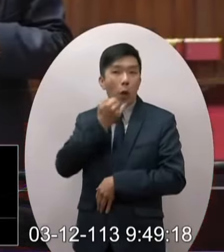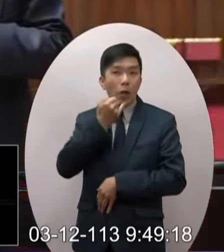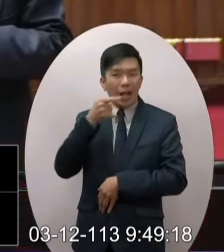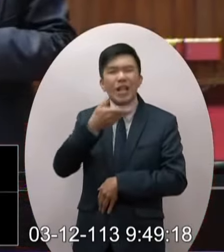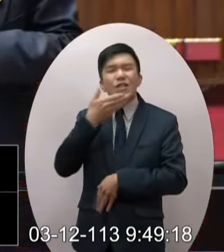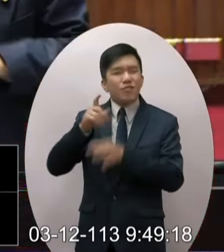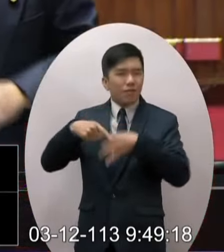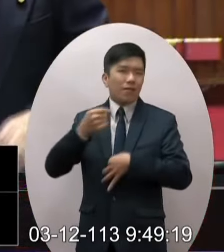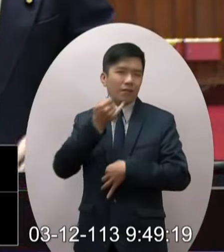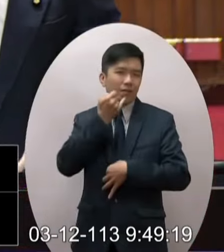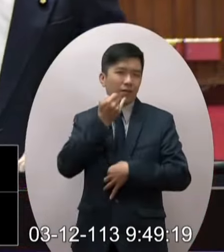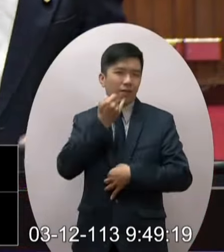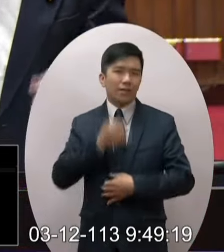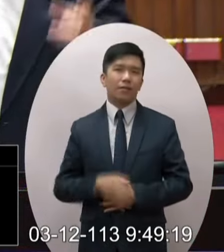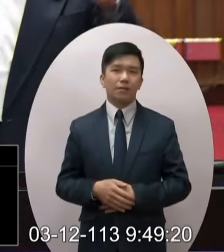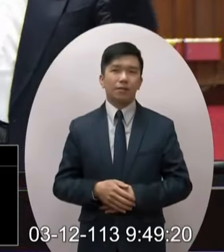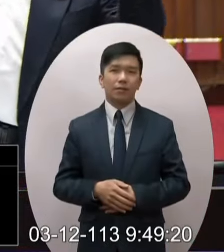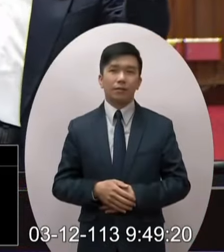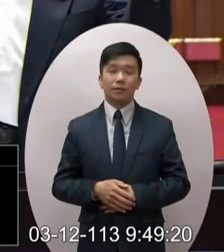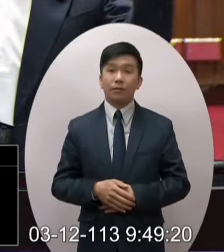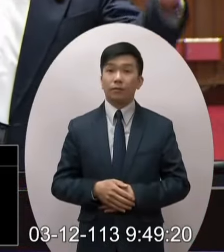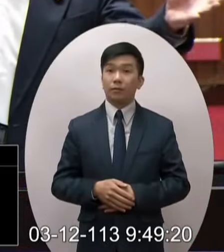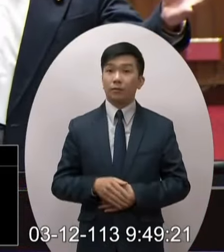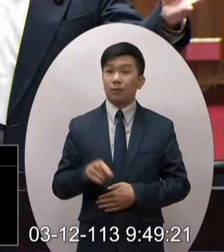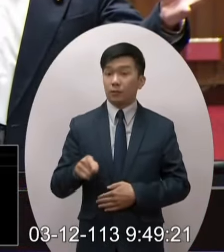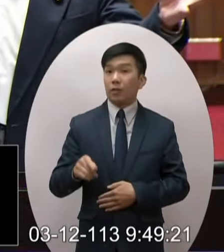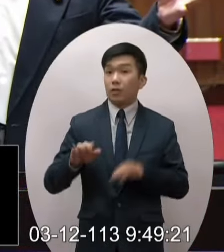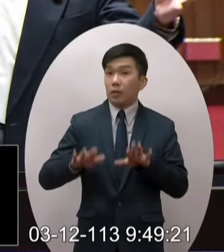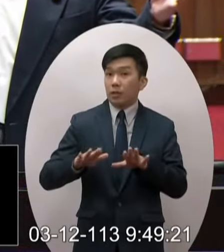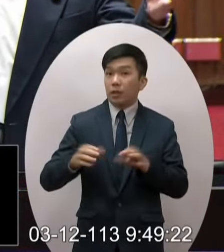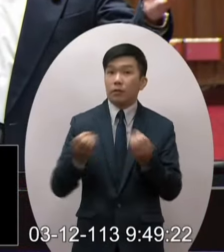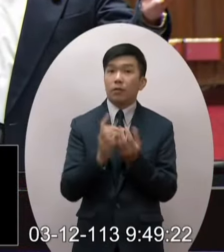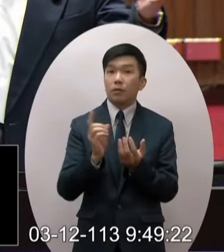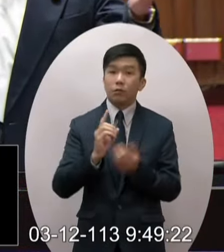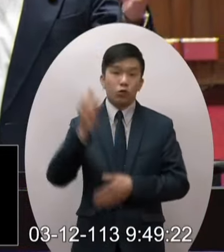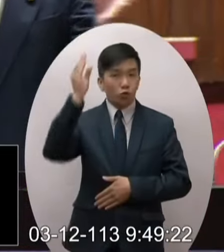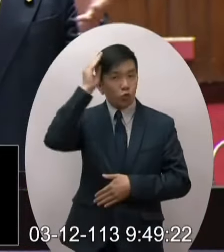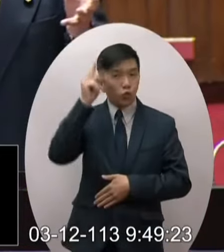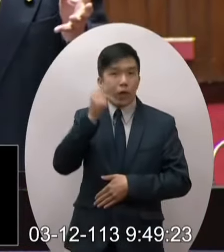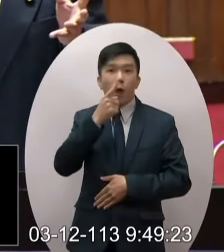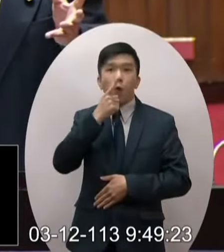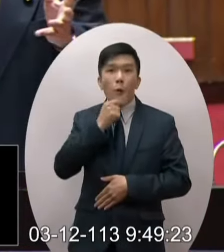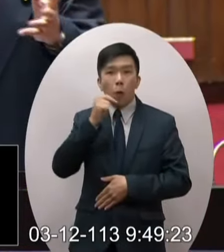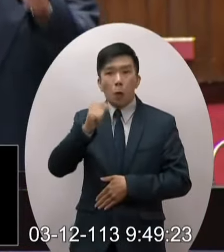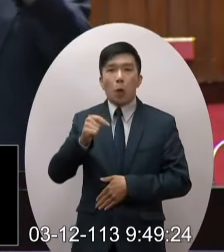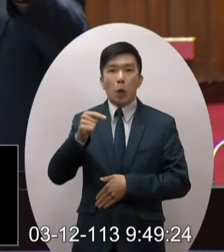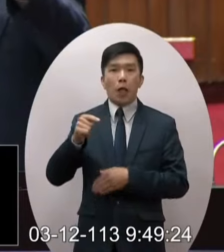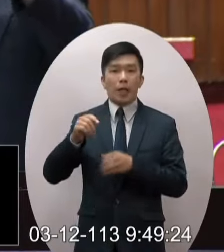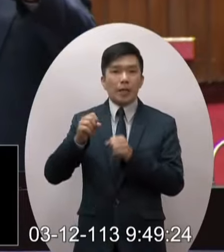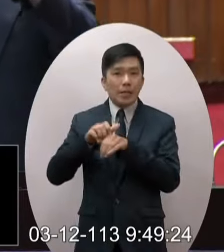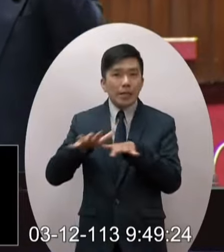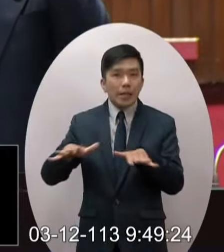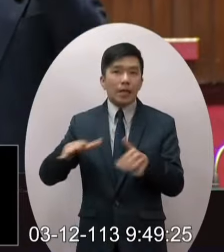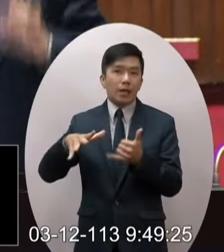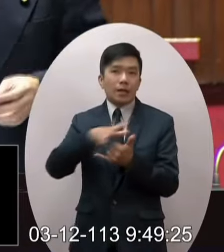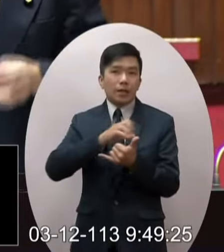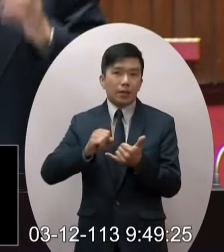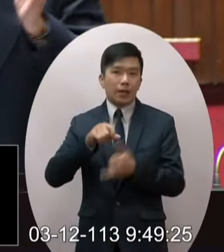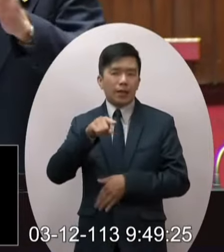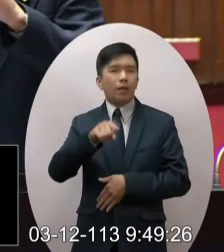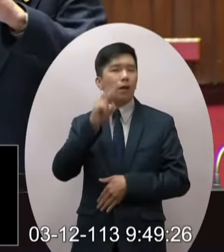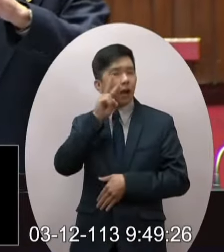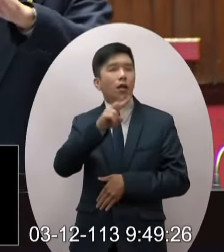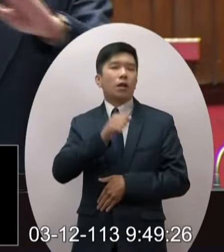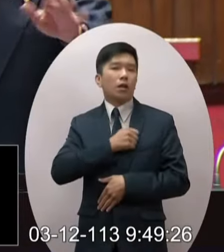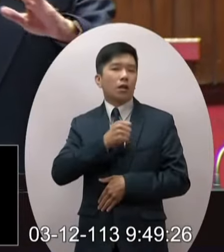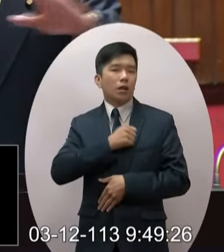嘛。所以都要发生苏丹红。啊，当然，你的态度是真清楚啊！我